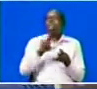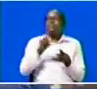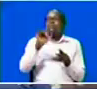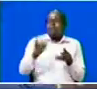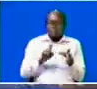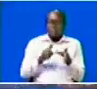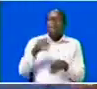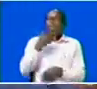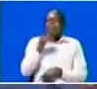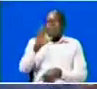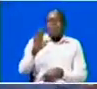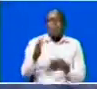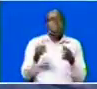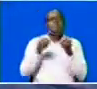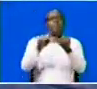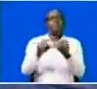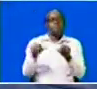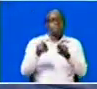kuja mpaka baba yake na maneno yaendelee.